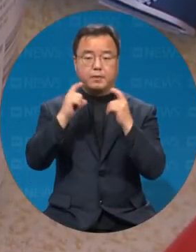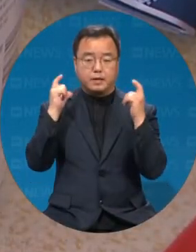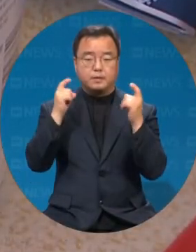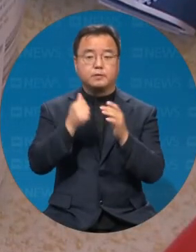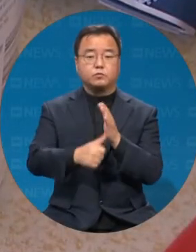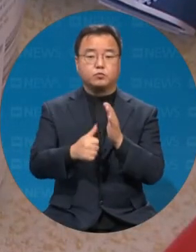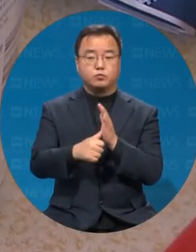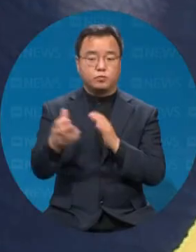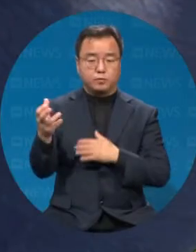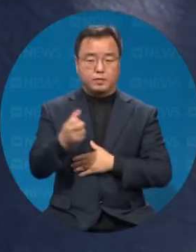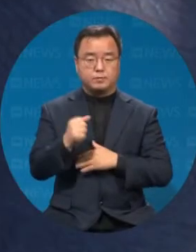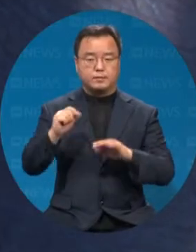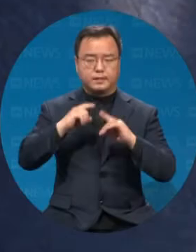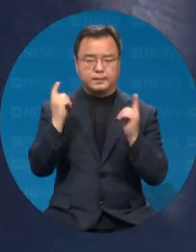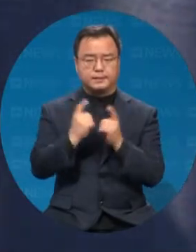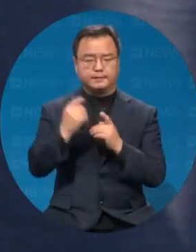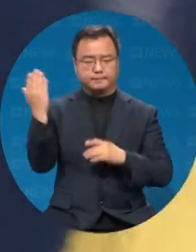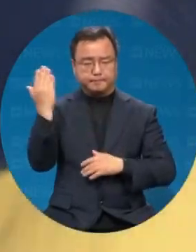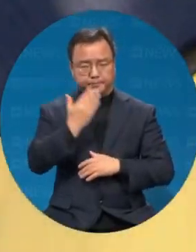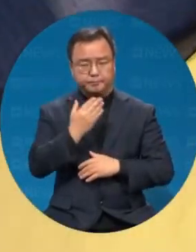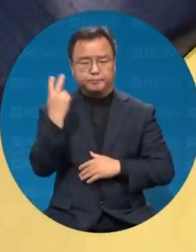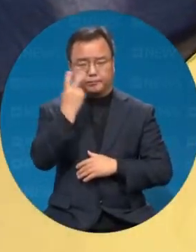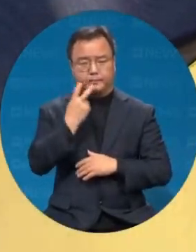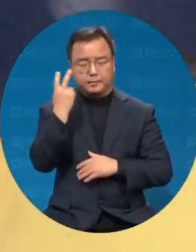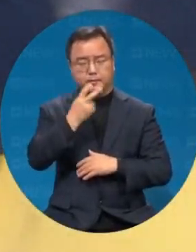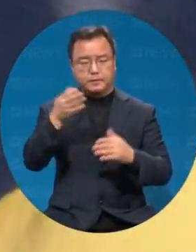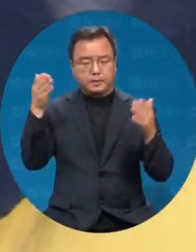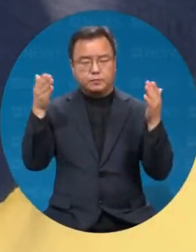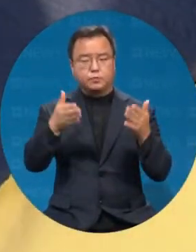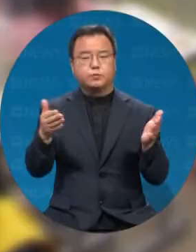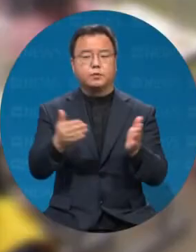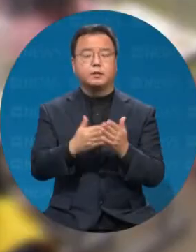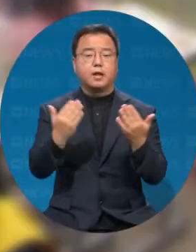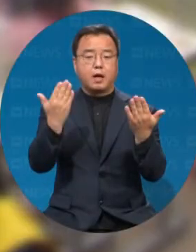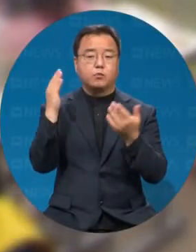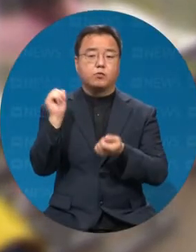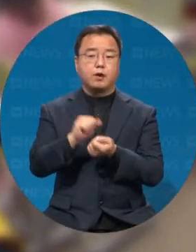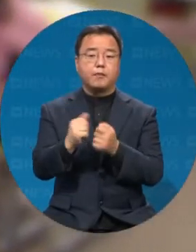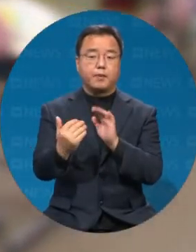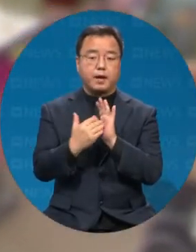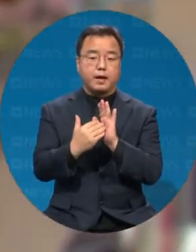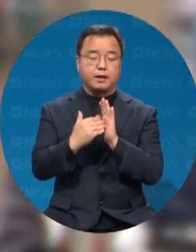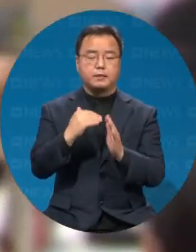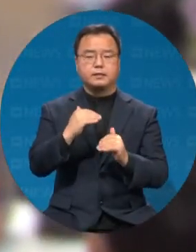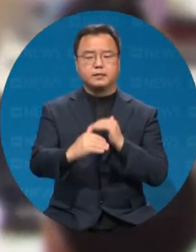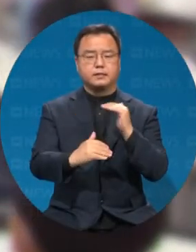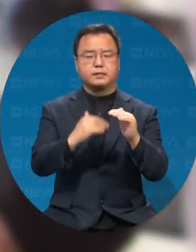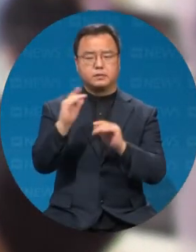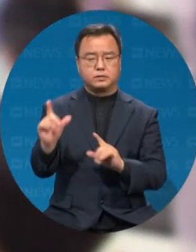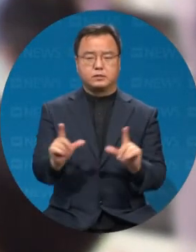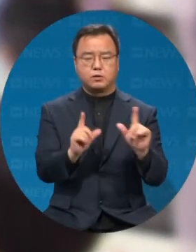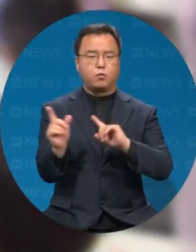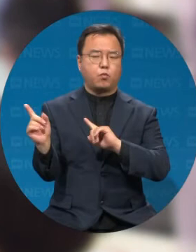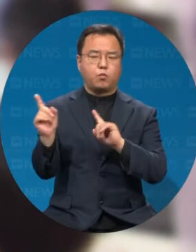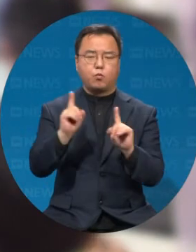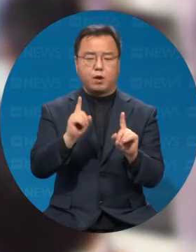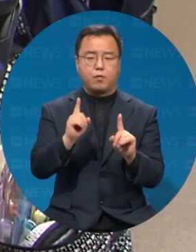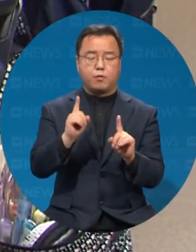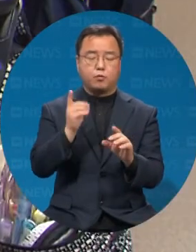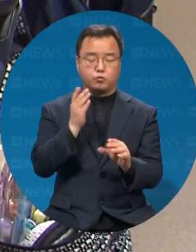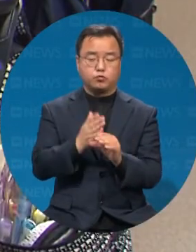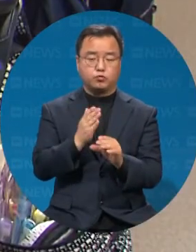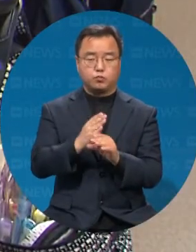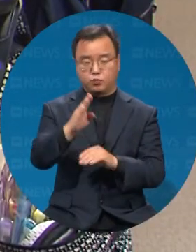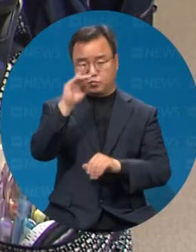앞으 와 개인위생 관리를 지원하는데 초점을 맞춰온 학교 방역 단계적 일상 회복을 받아들인 상황에선 빡친 자에